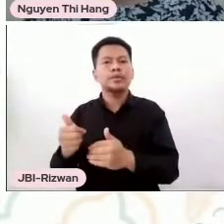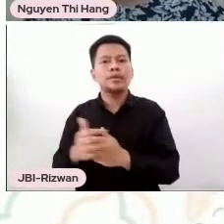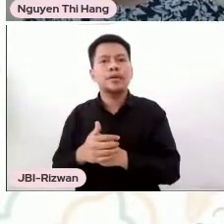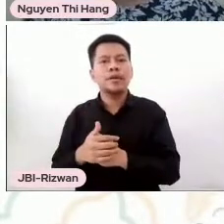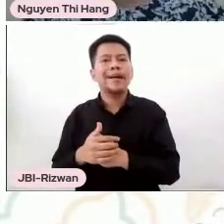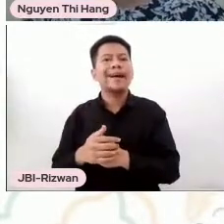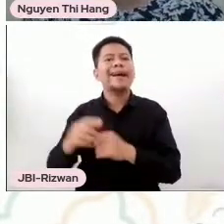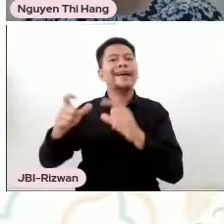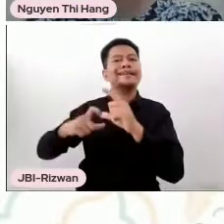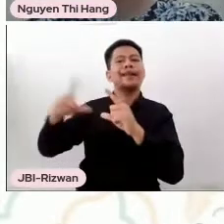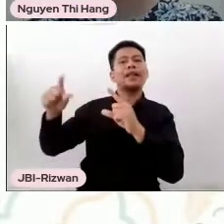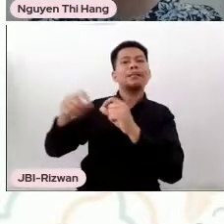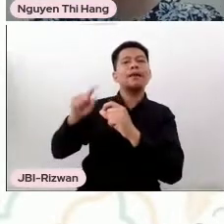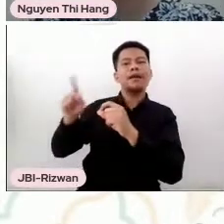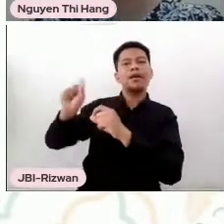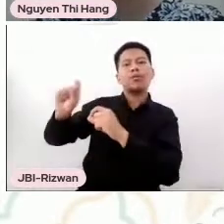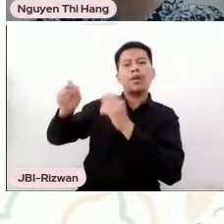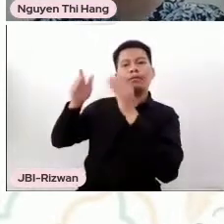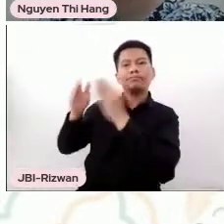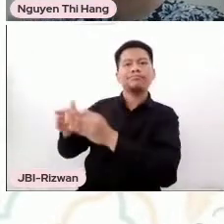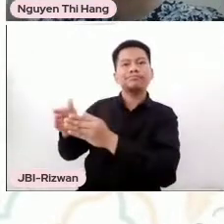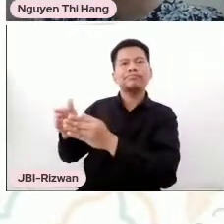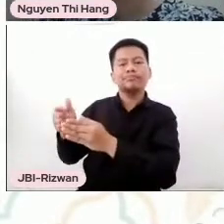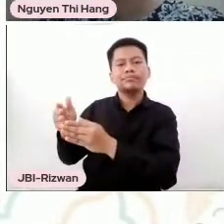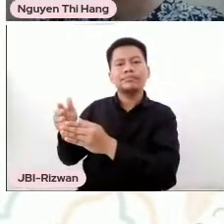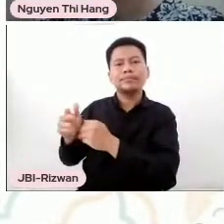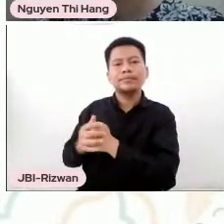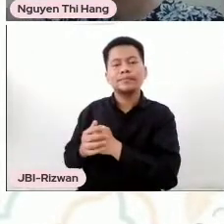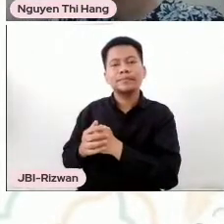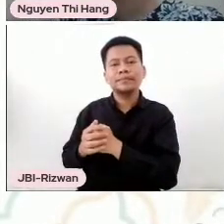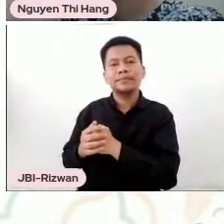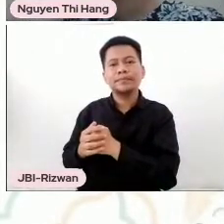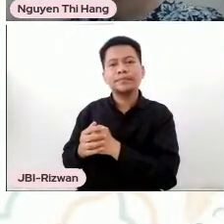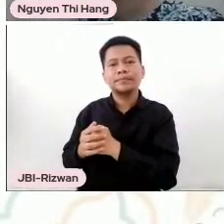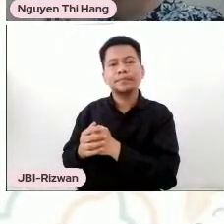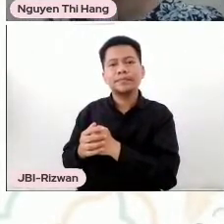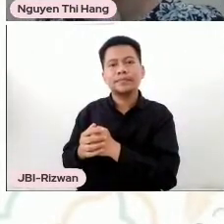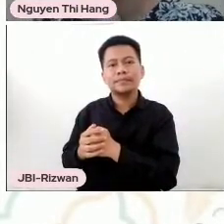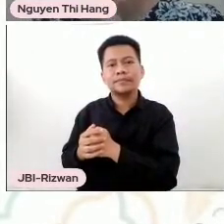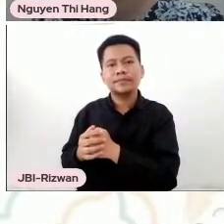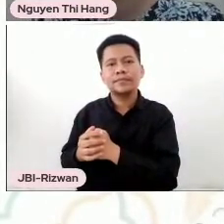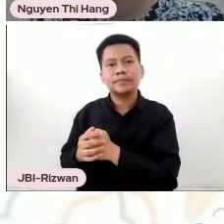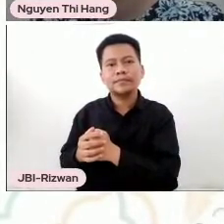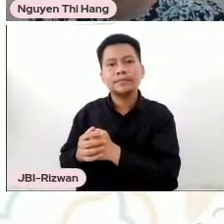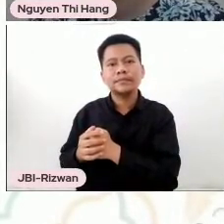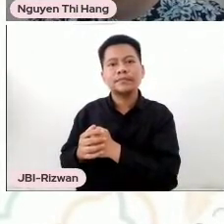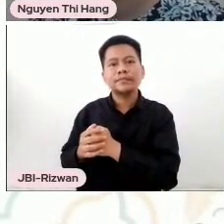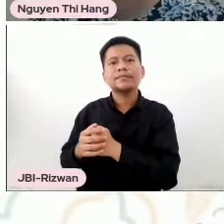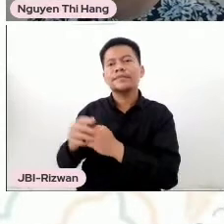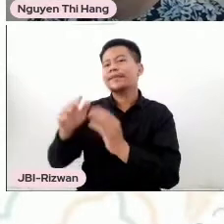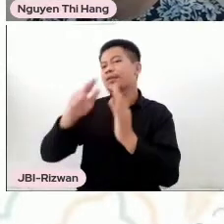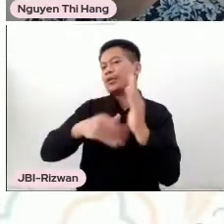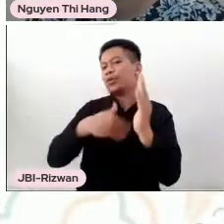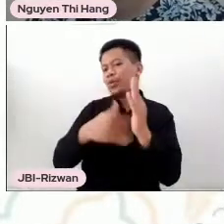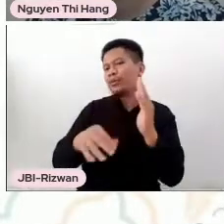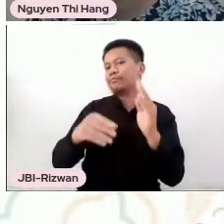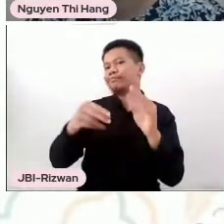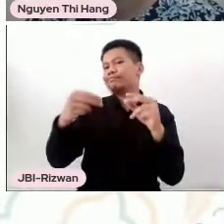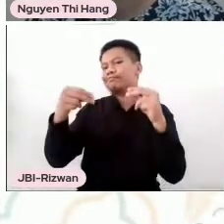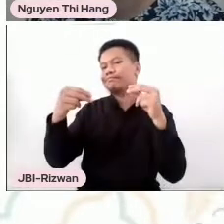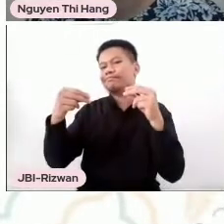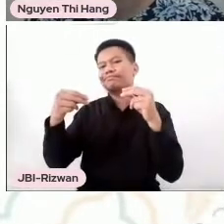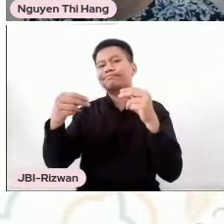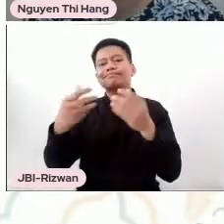biasa seperti lab school ya. Mereka untuk bereksperimen menggunakan kurikulum, bahan